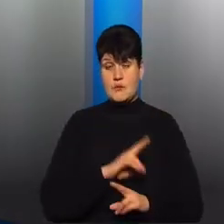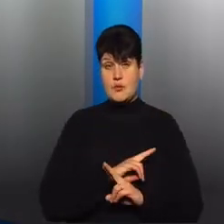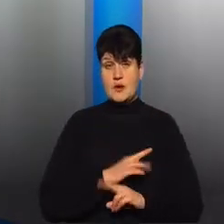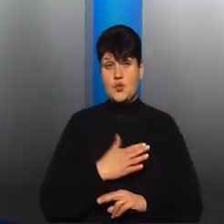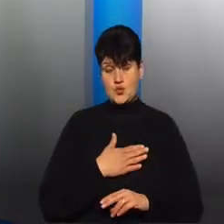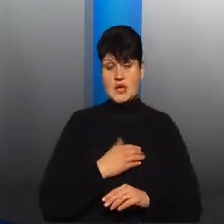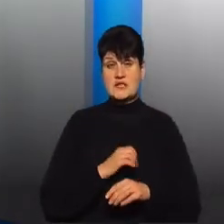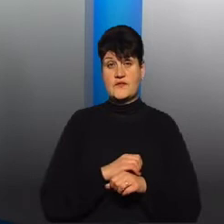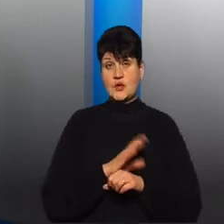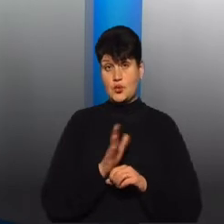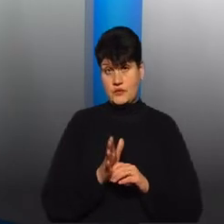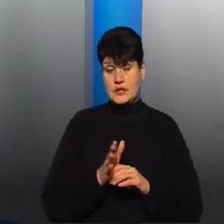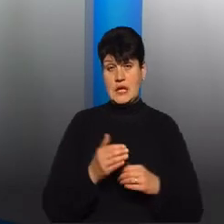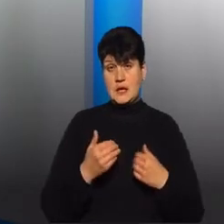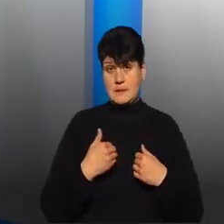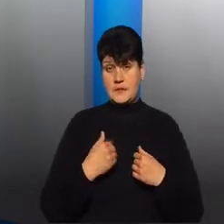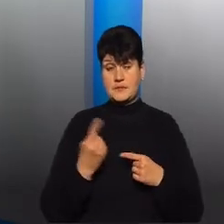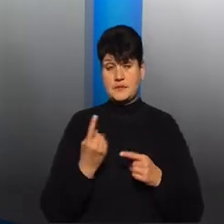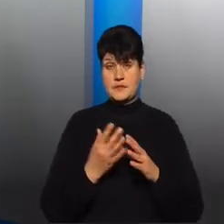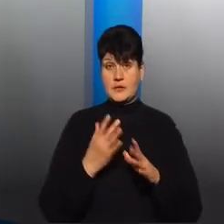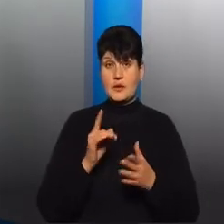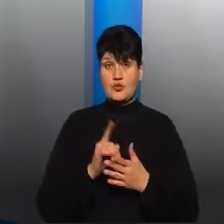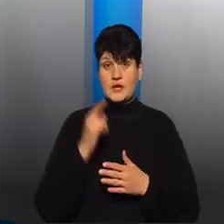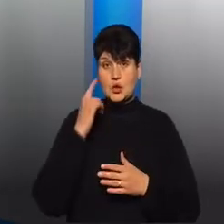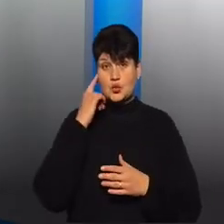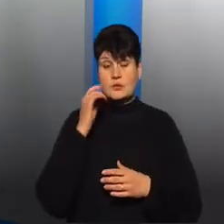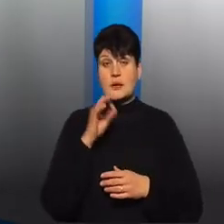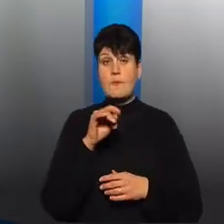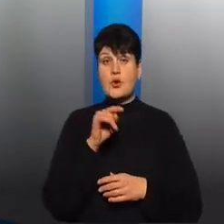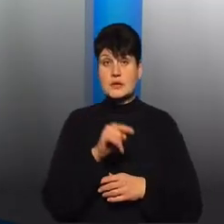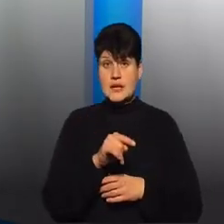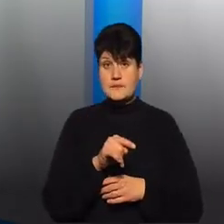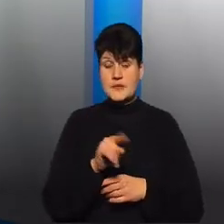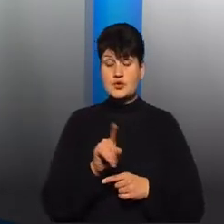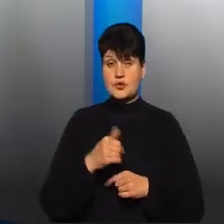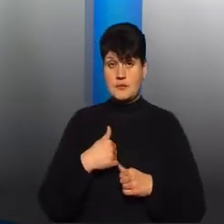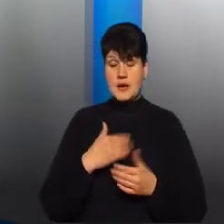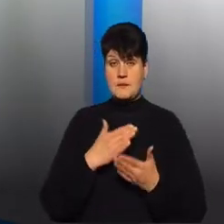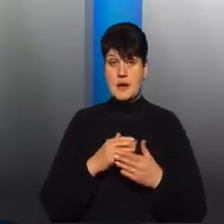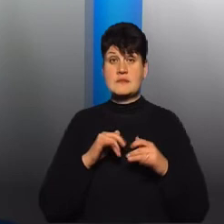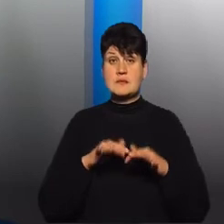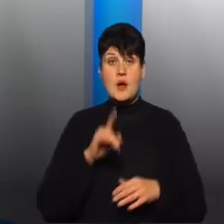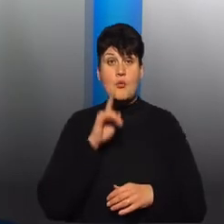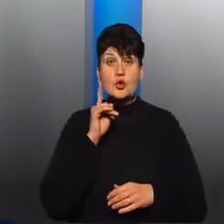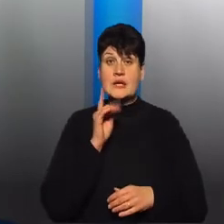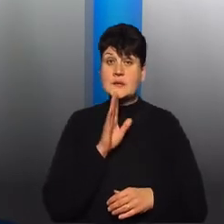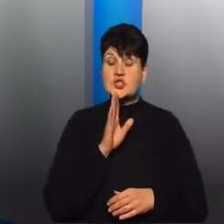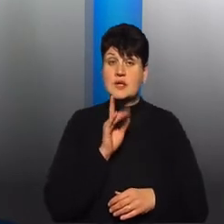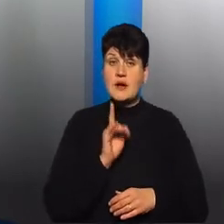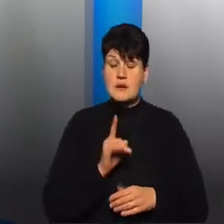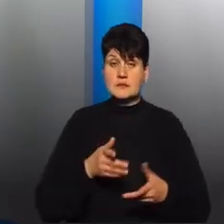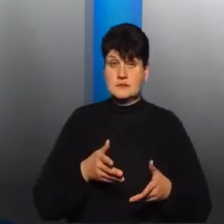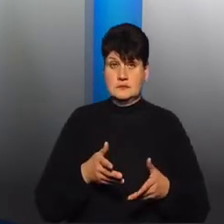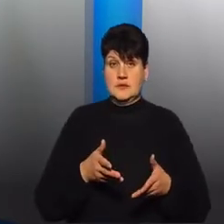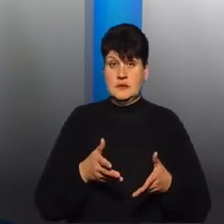ми повинні перш за все думати про те, що ми маємо справу з молодими жінками репродуктивного віку, і тут